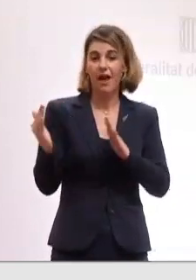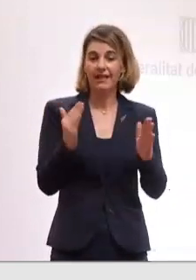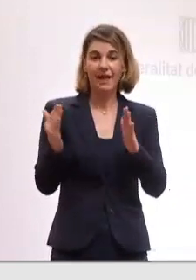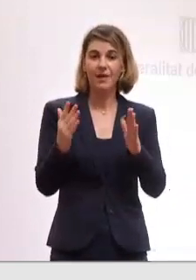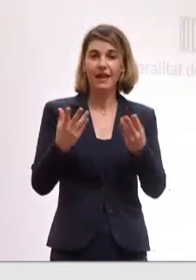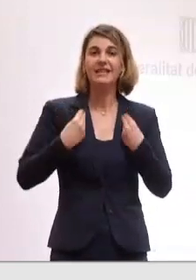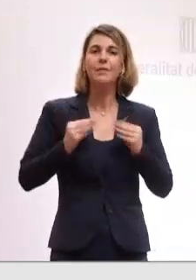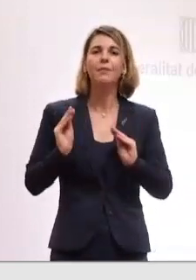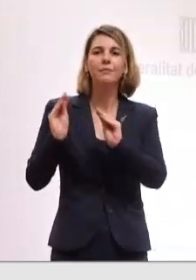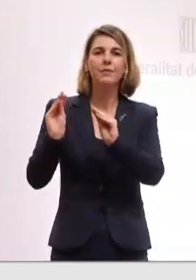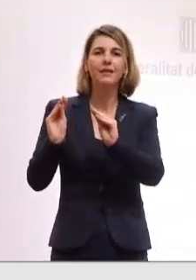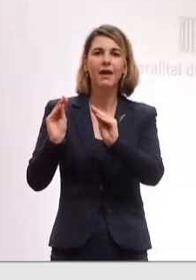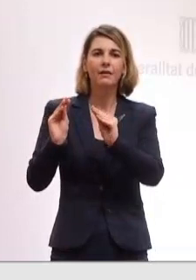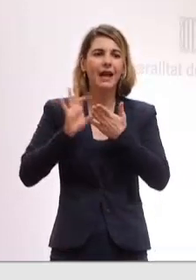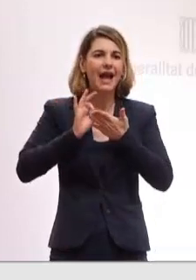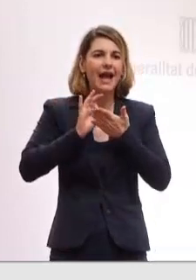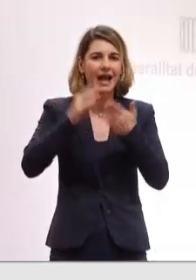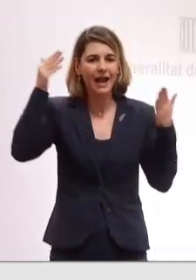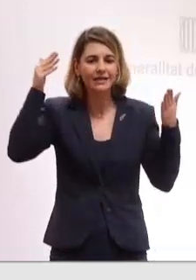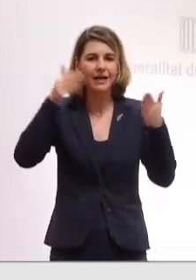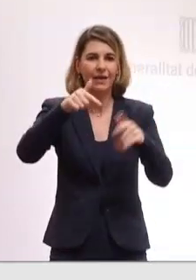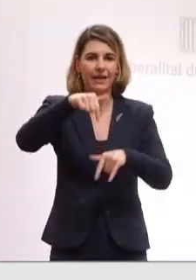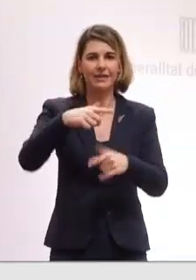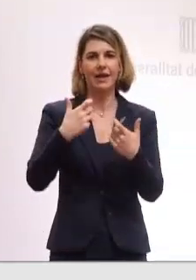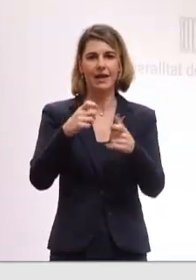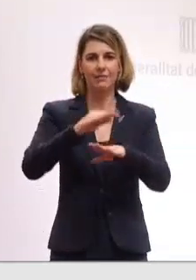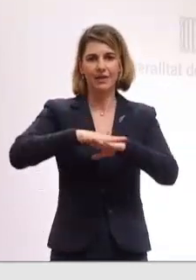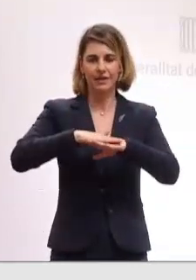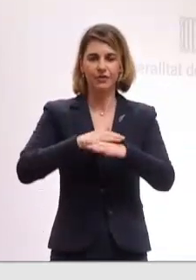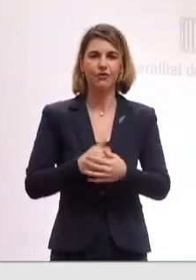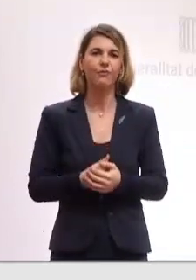seva vida al servei d'aquesta administració.